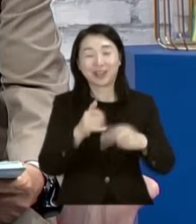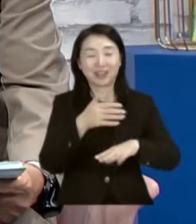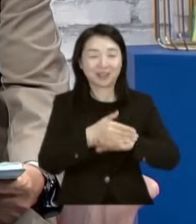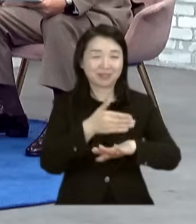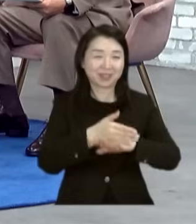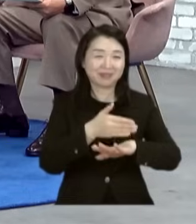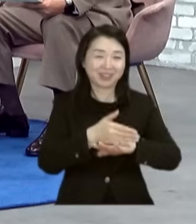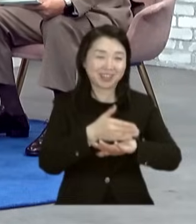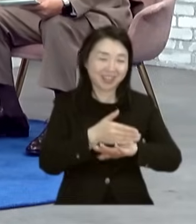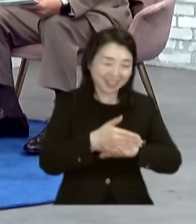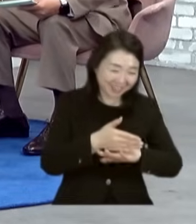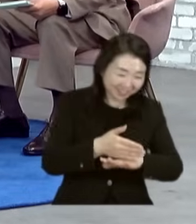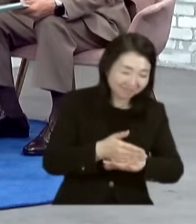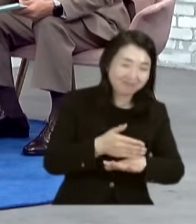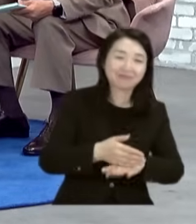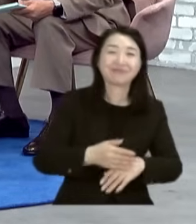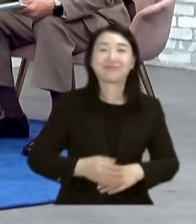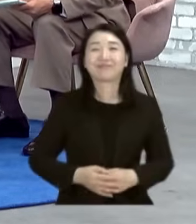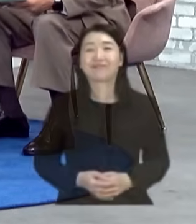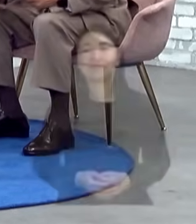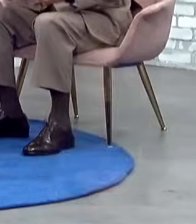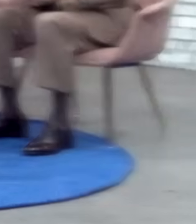나와주셔서 감사합니다